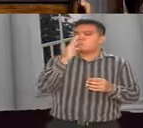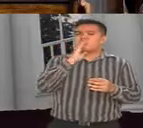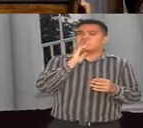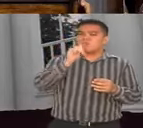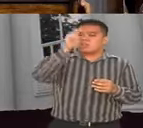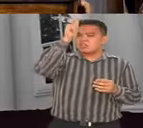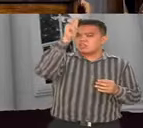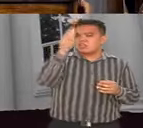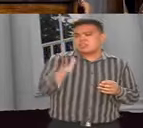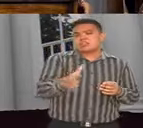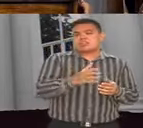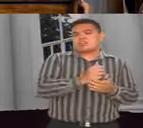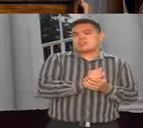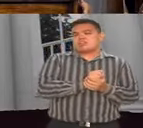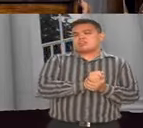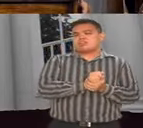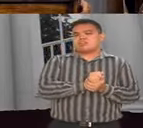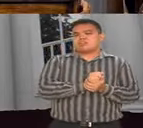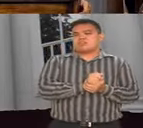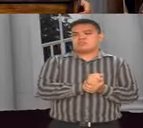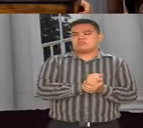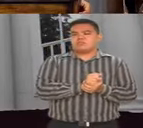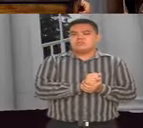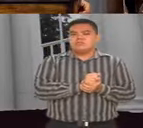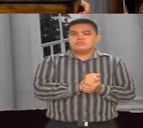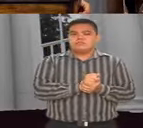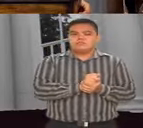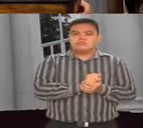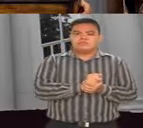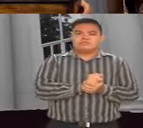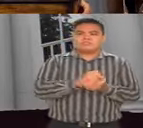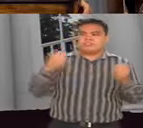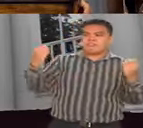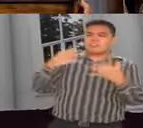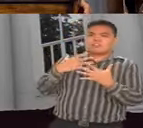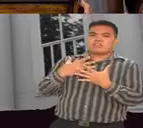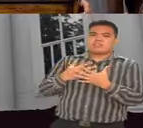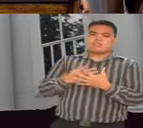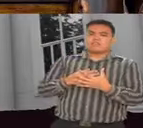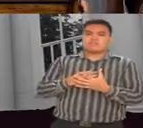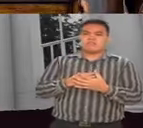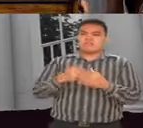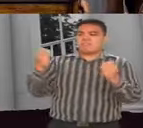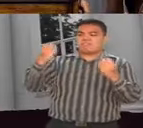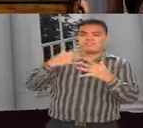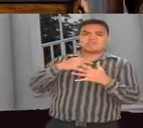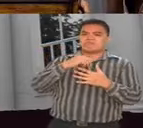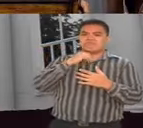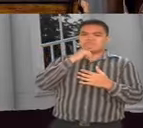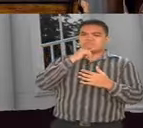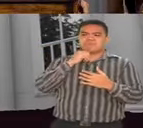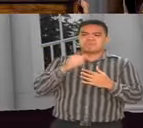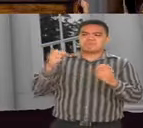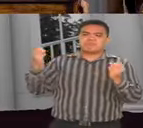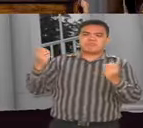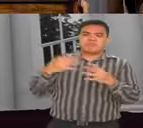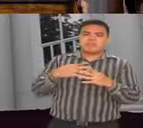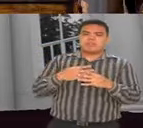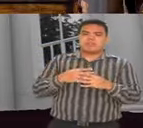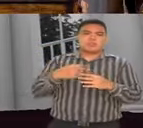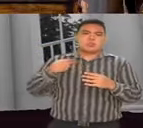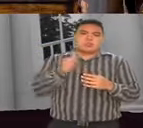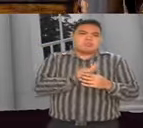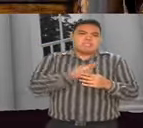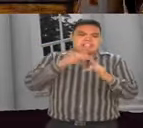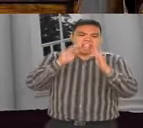Kiba mo say coward? Unsa man sa Binisaya? What is a coward in Visayan? Talawan. Talawan. You